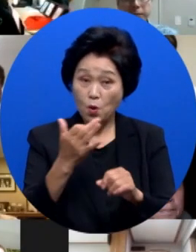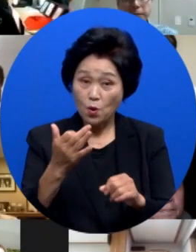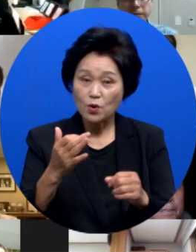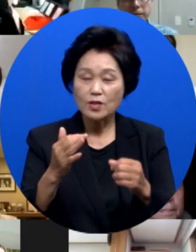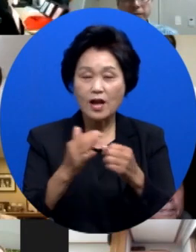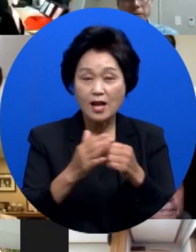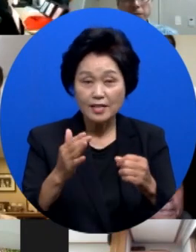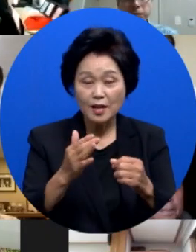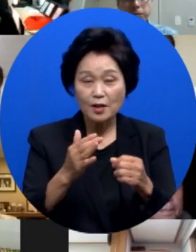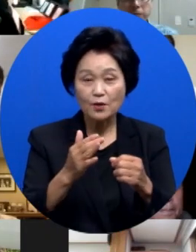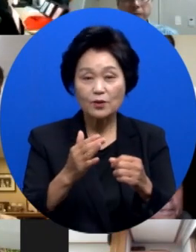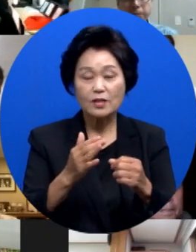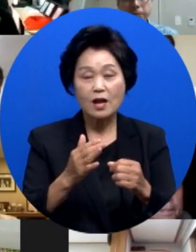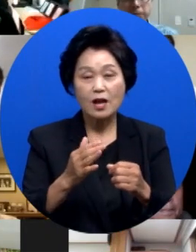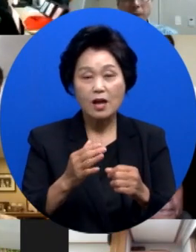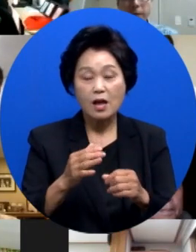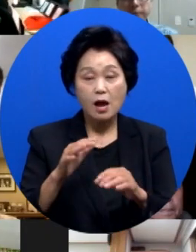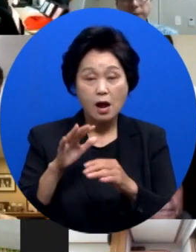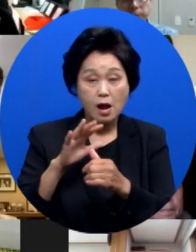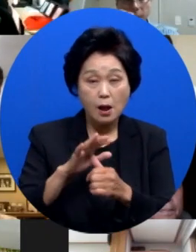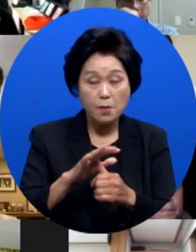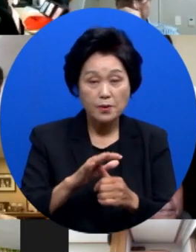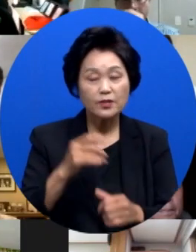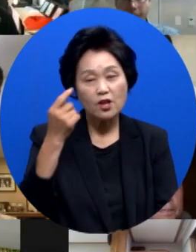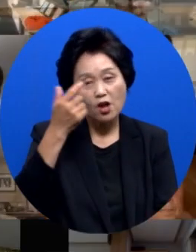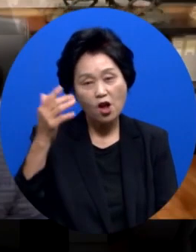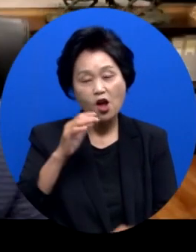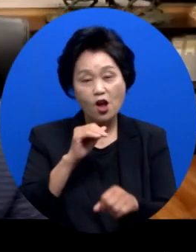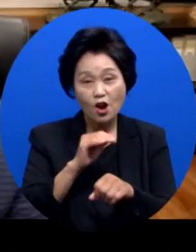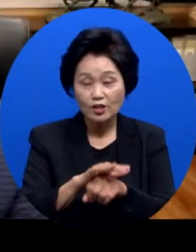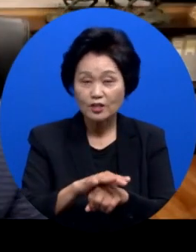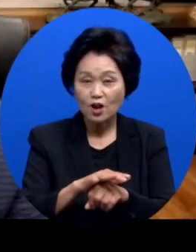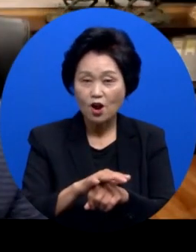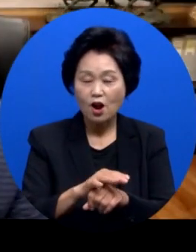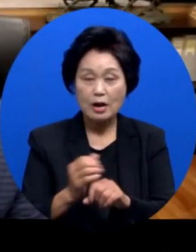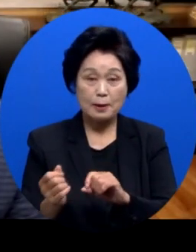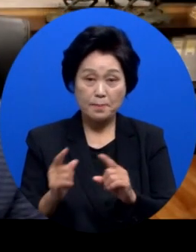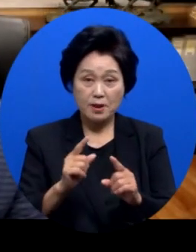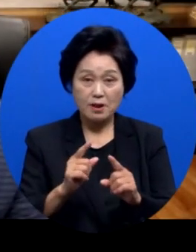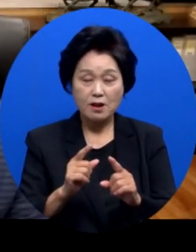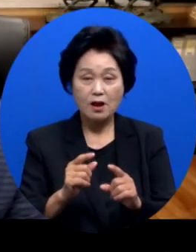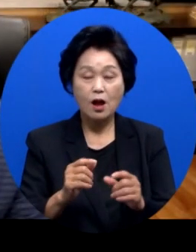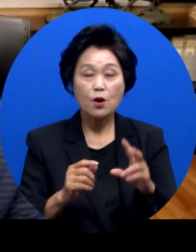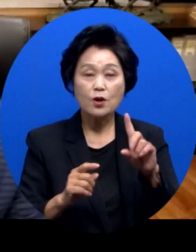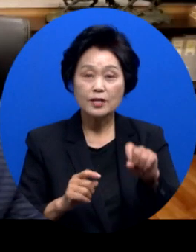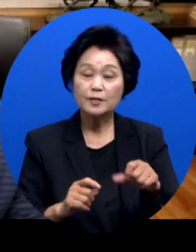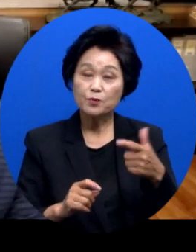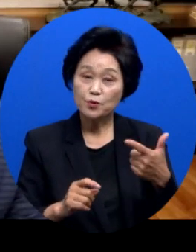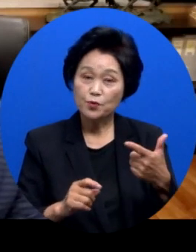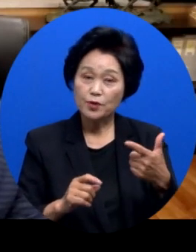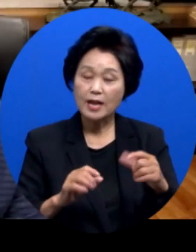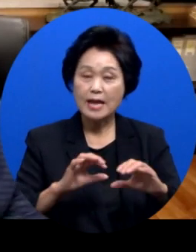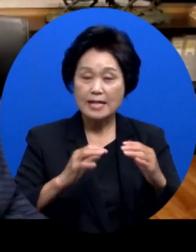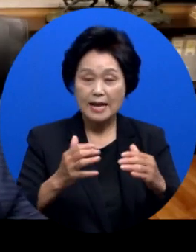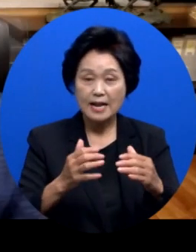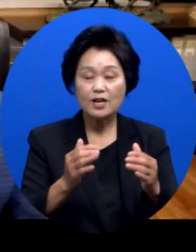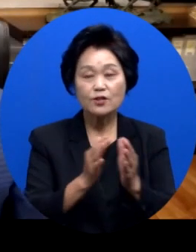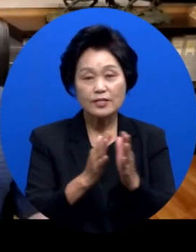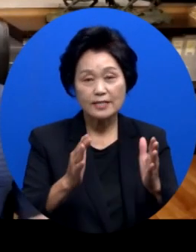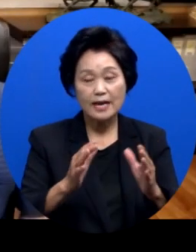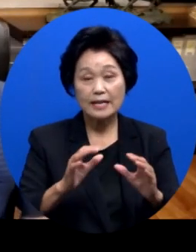끌어올리고 교제의 기쁨을 누릴 수 있게 되는가 16개국 45명의 선교사로 시작한 부